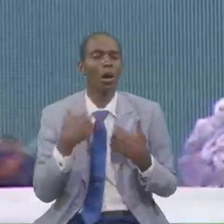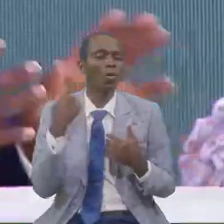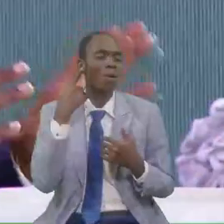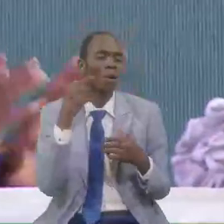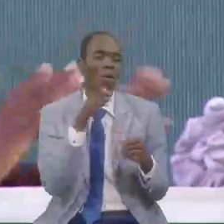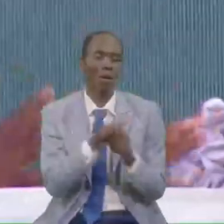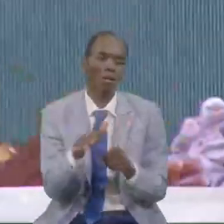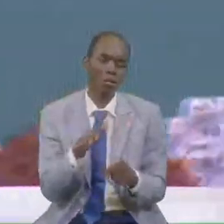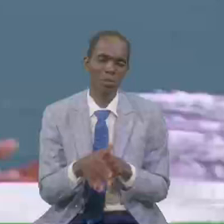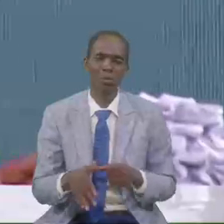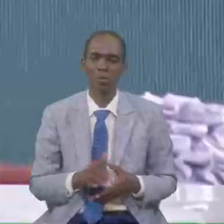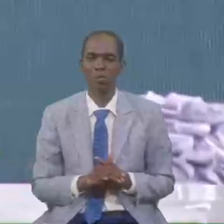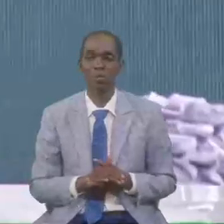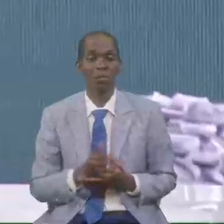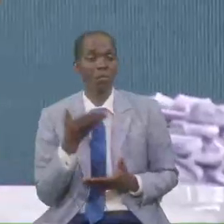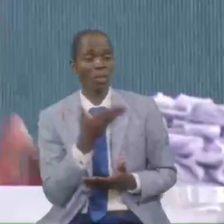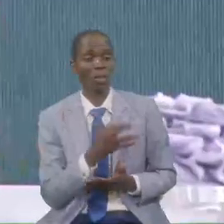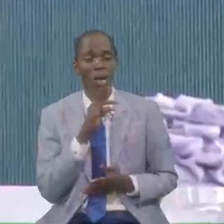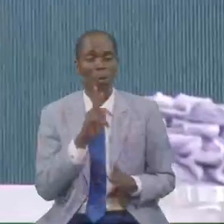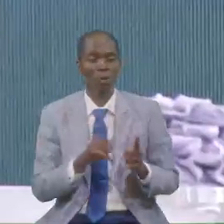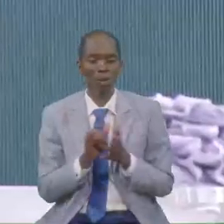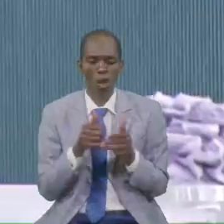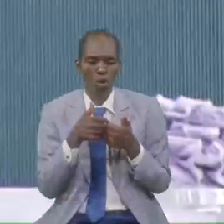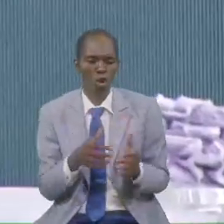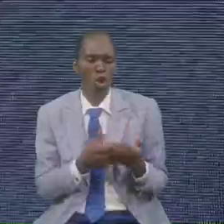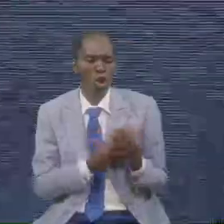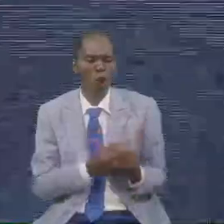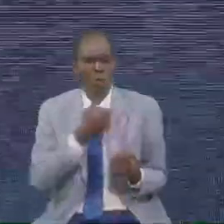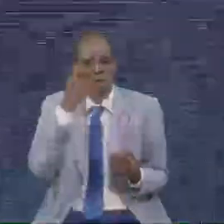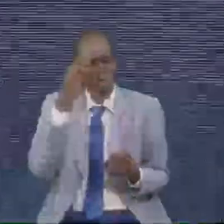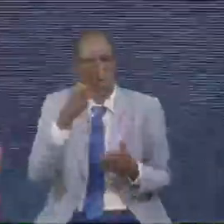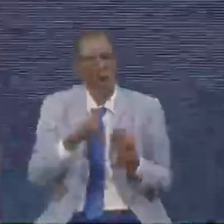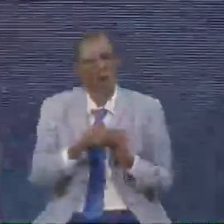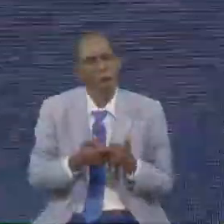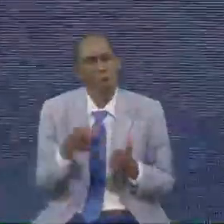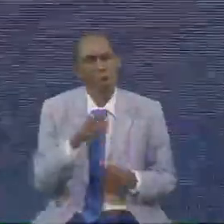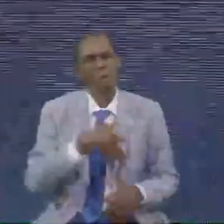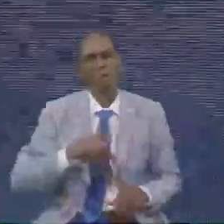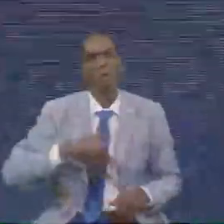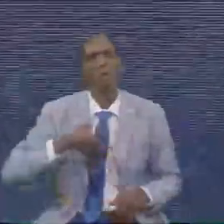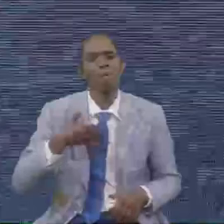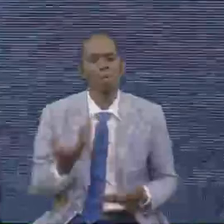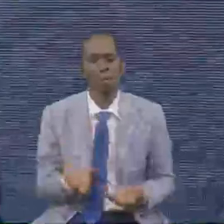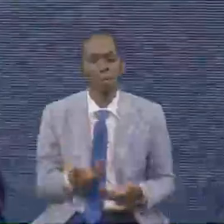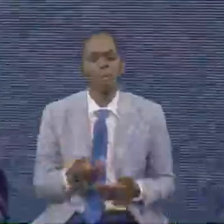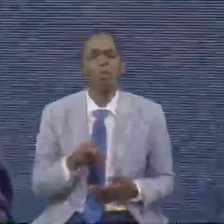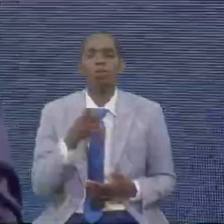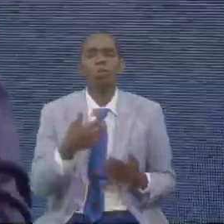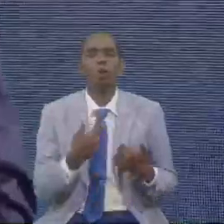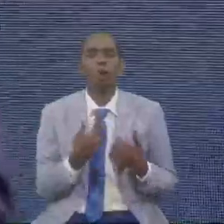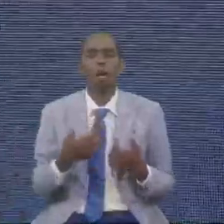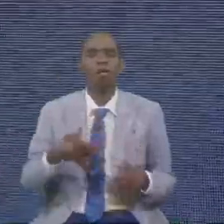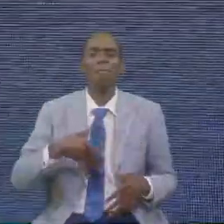Ils entendront plus que suffisant. Ceux qui perdent courage à cause de ce qu'ils ressentent, tu